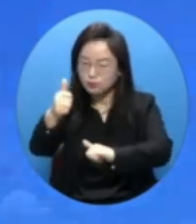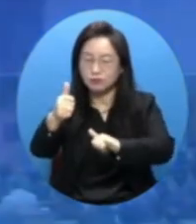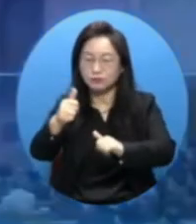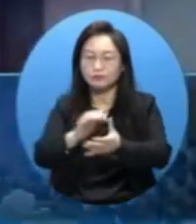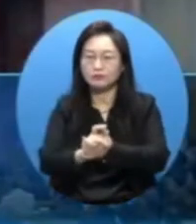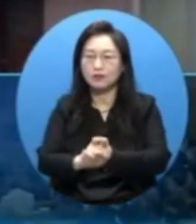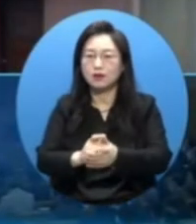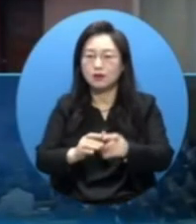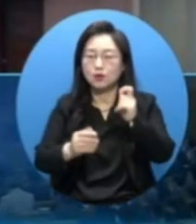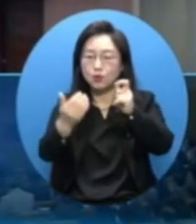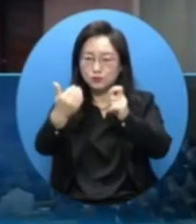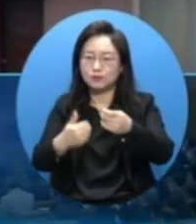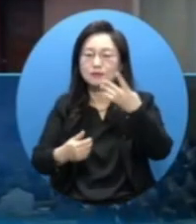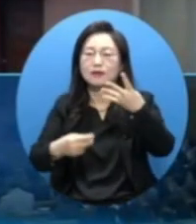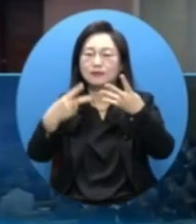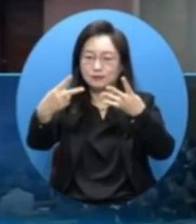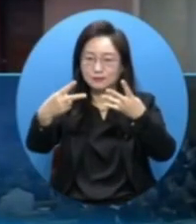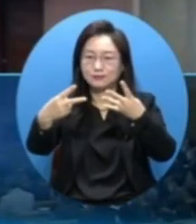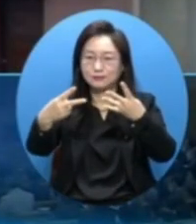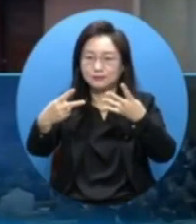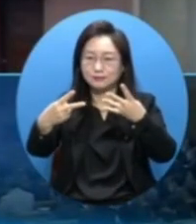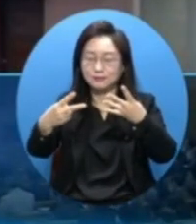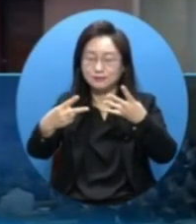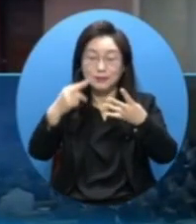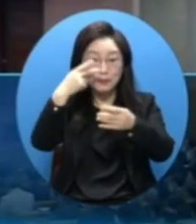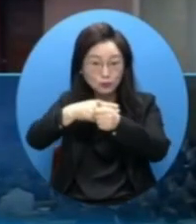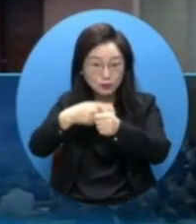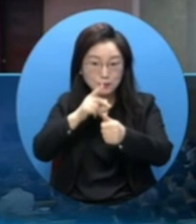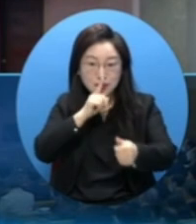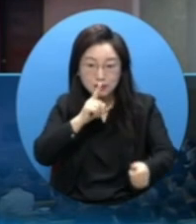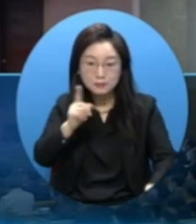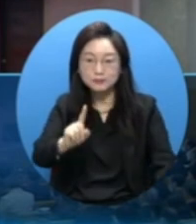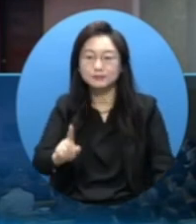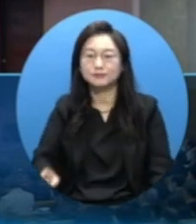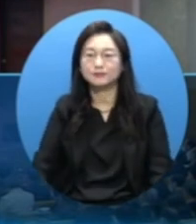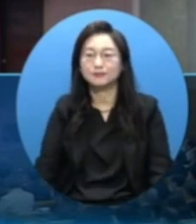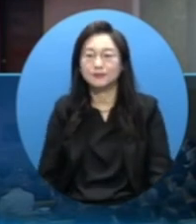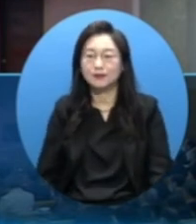고린도전서 4장 2절에 이와 같이 사도 바울이 말했습니다